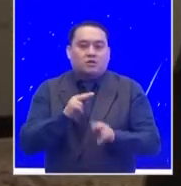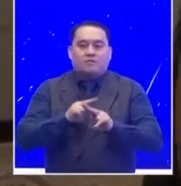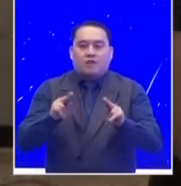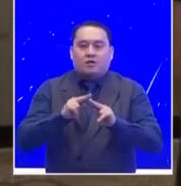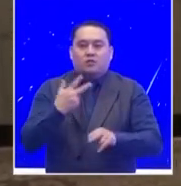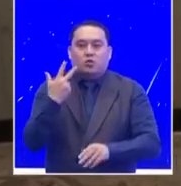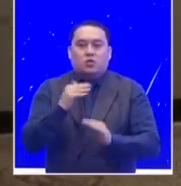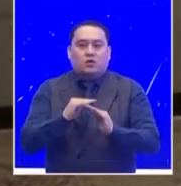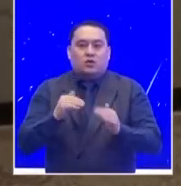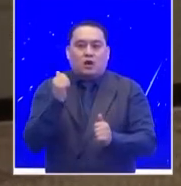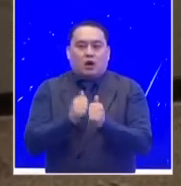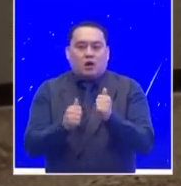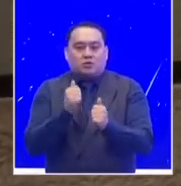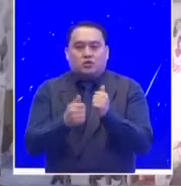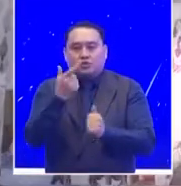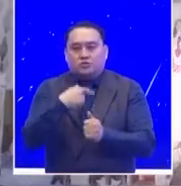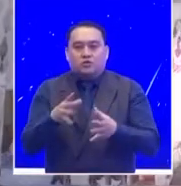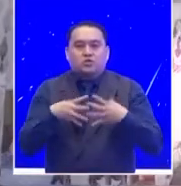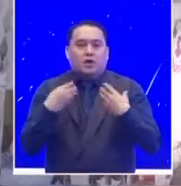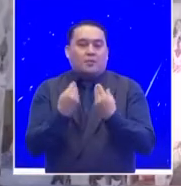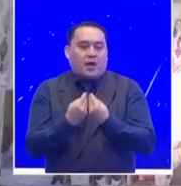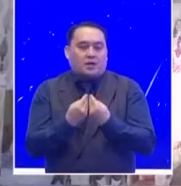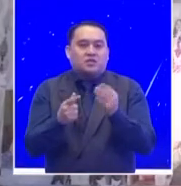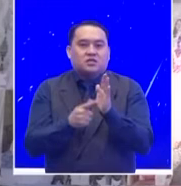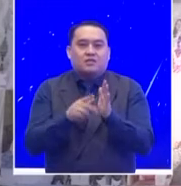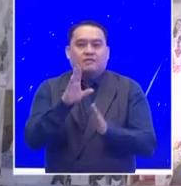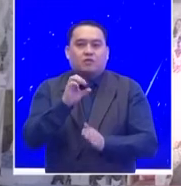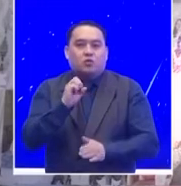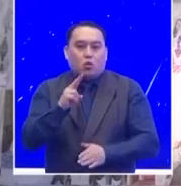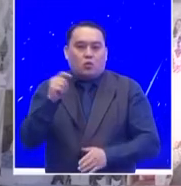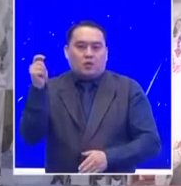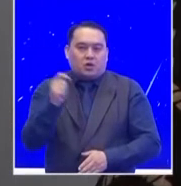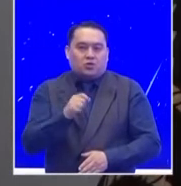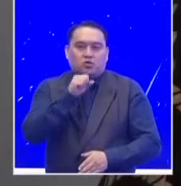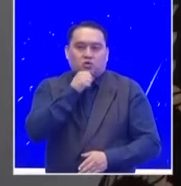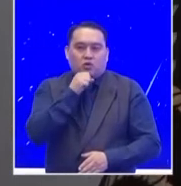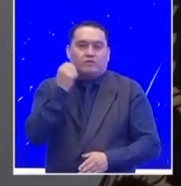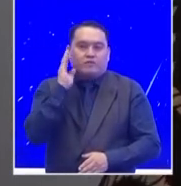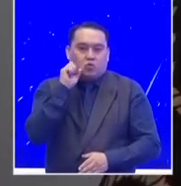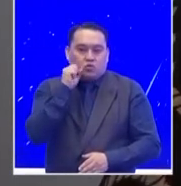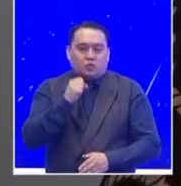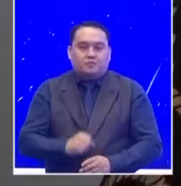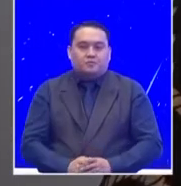3 детей. И у каждого из них своя семья. 7 внуков часто навещают дедушку с